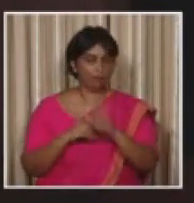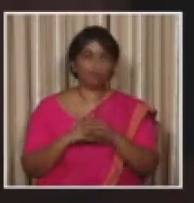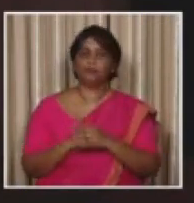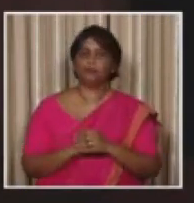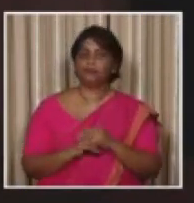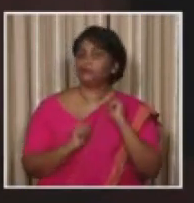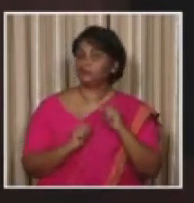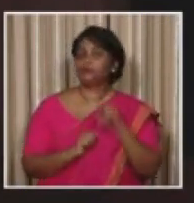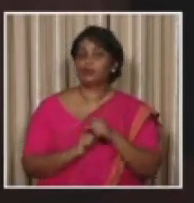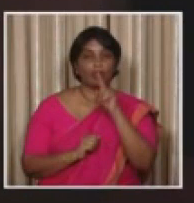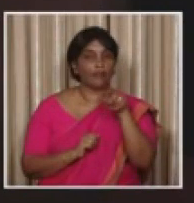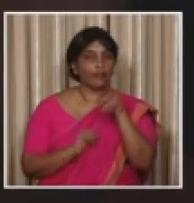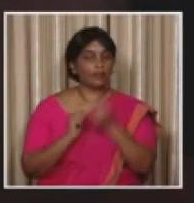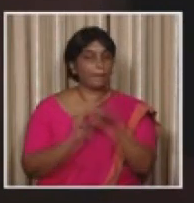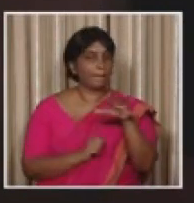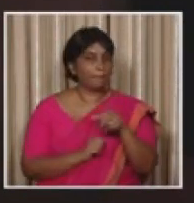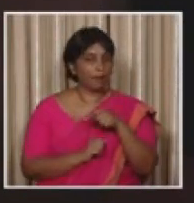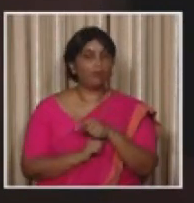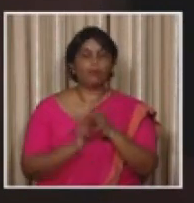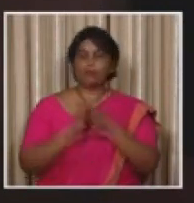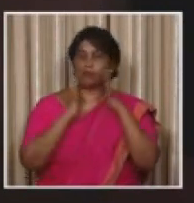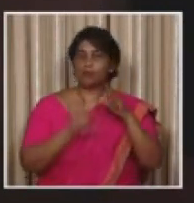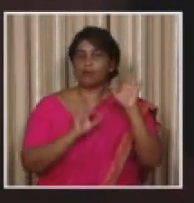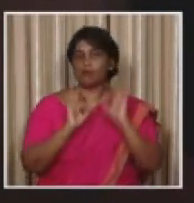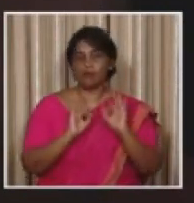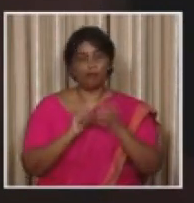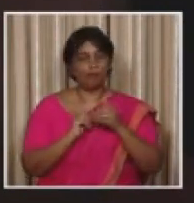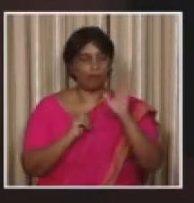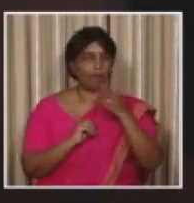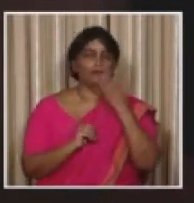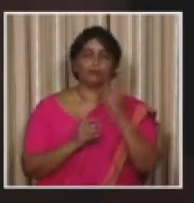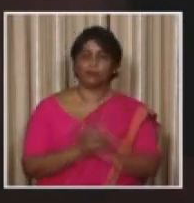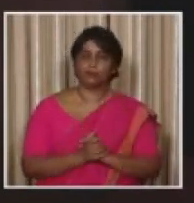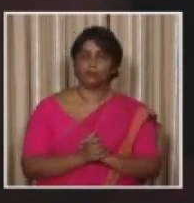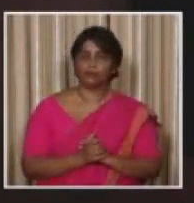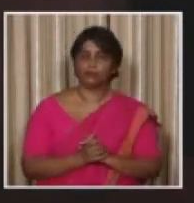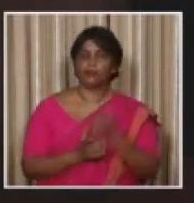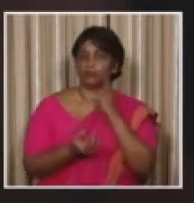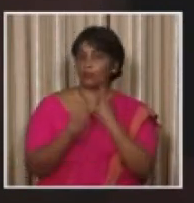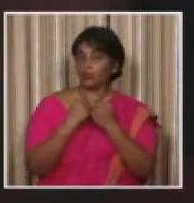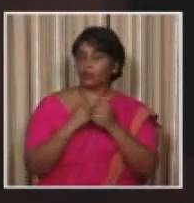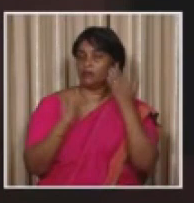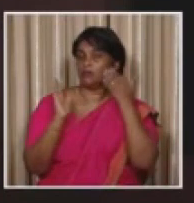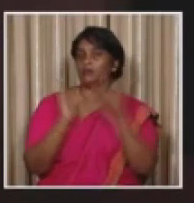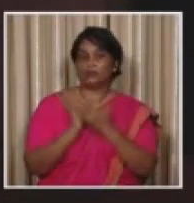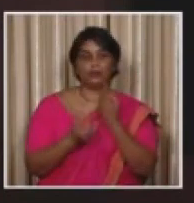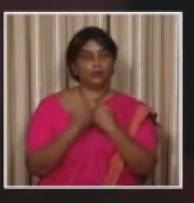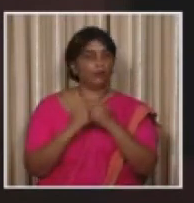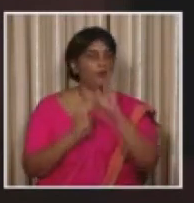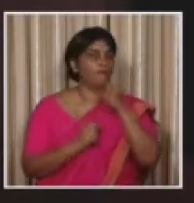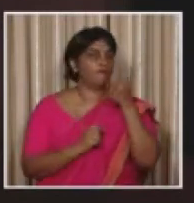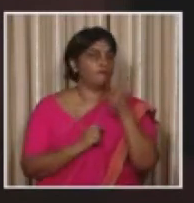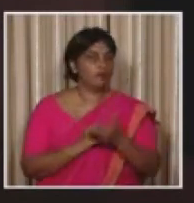ඕනේ මොකද ඒ වැරදි විදිහට භාවිතා කරන්නට බොහෝ දෙනා සූදානම් වෙලා ඉන්නට පුළුවන් නිසා මේ නියාමණය ගැන කතා කරනකොට නියාමණයේ